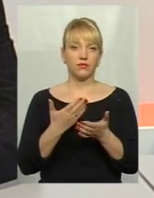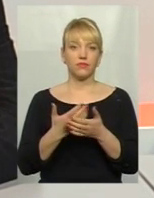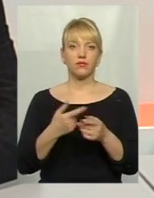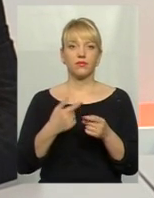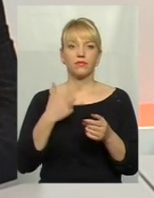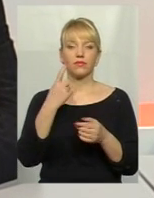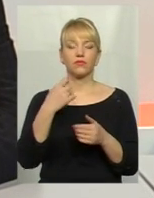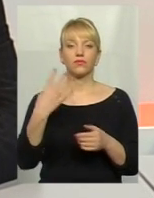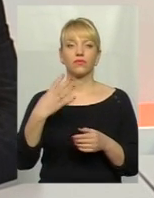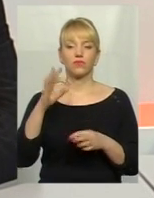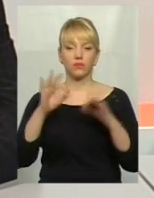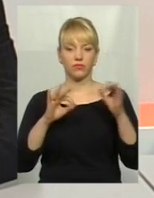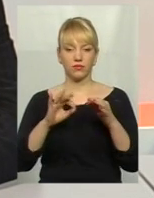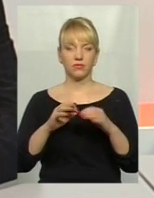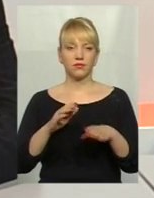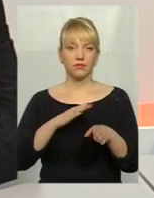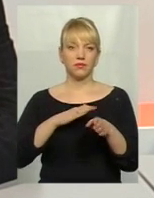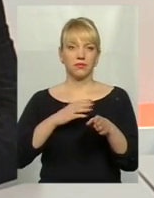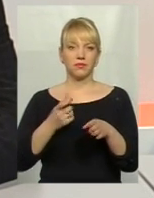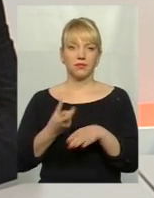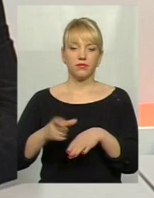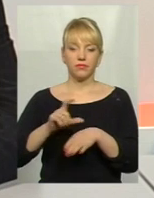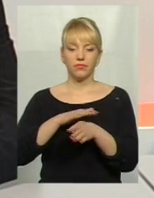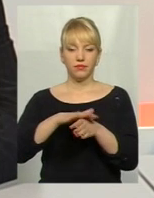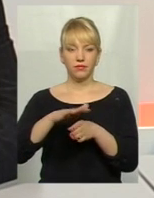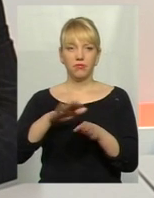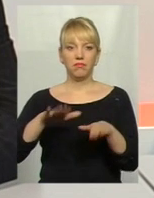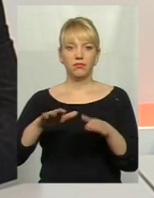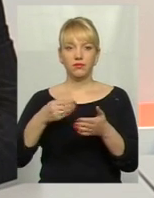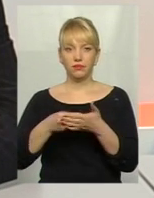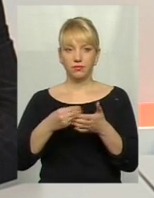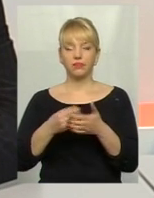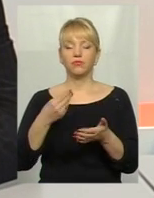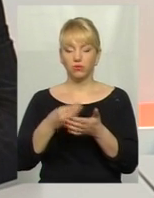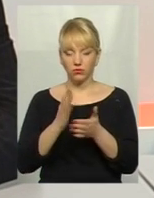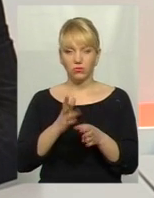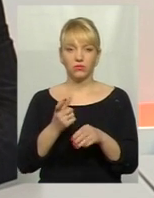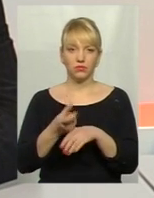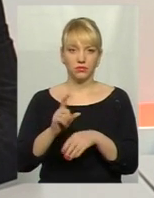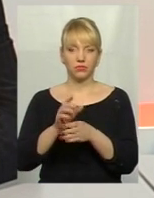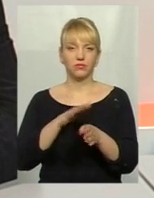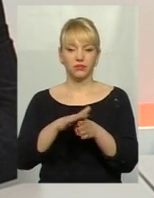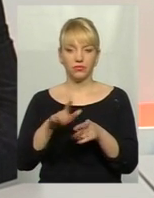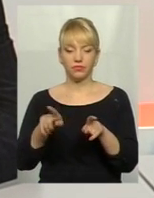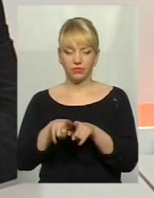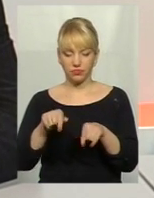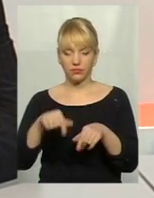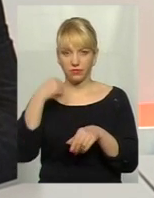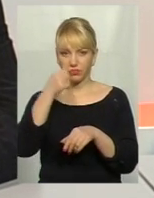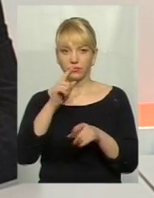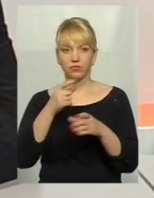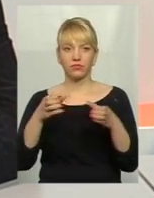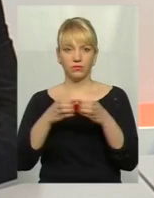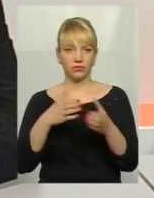майже 140% перевиконання місцевих бюджетів. Тобто бюджети будуть перевиконуватись і в цьому році, тому що громади насправді